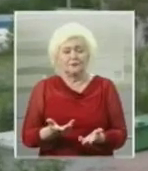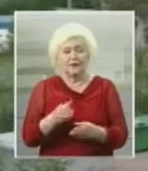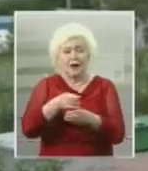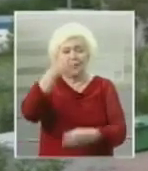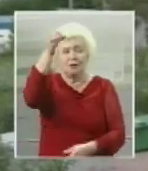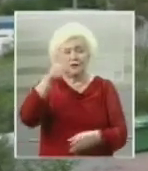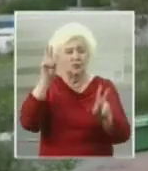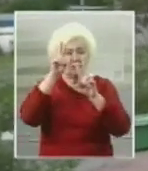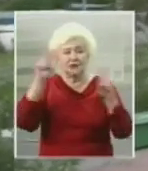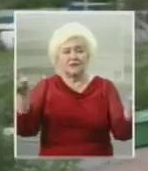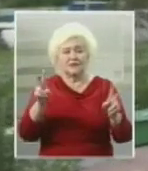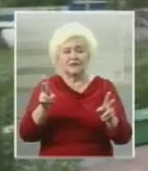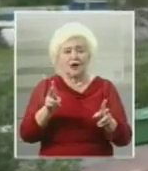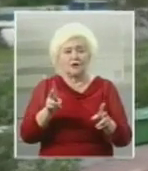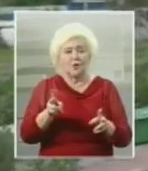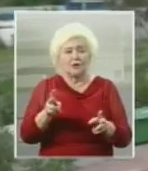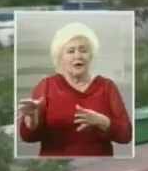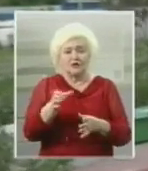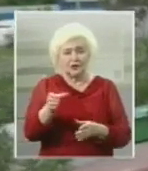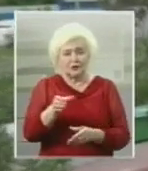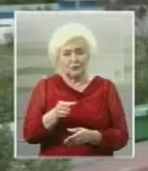пляшок з невідомими рідинами.